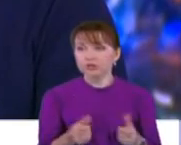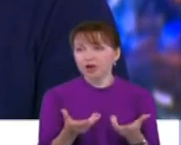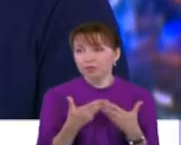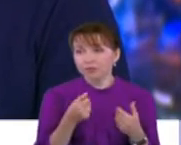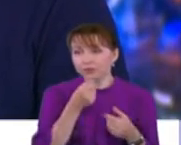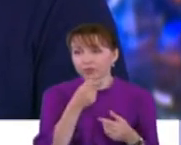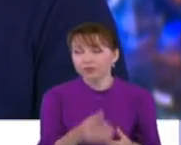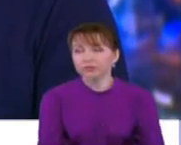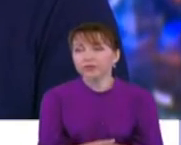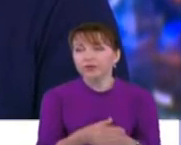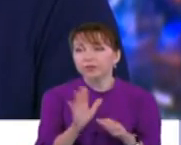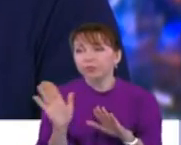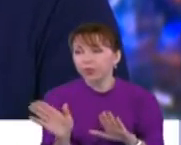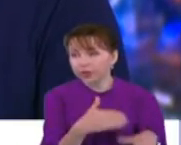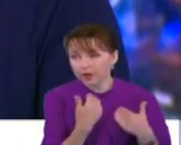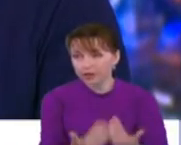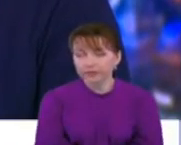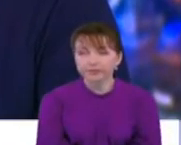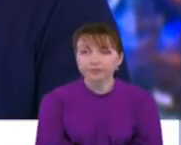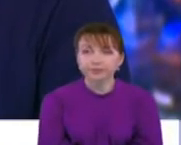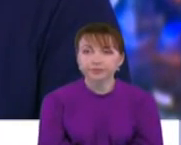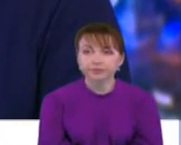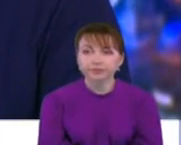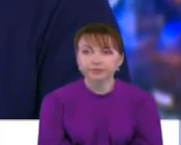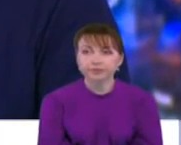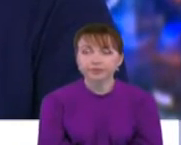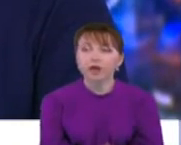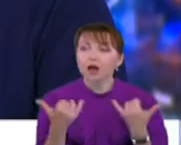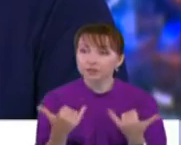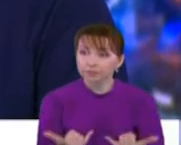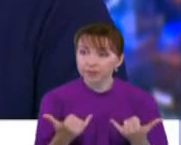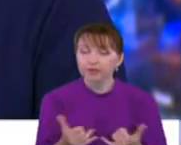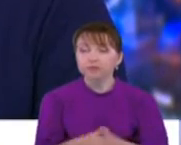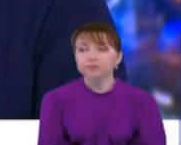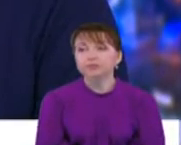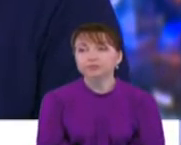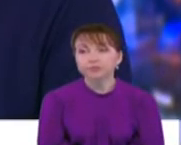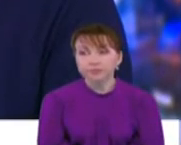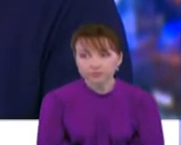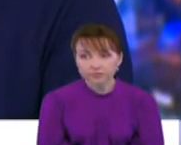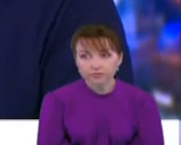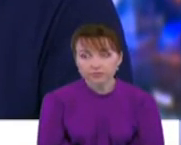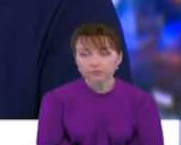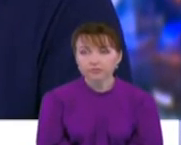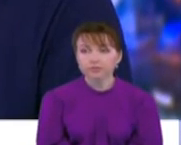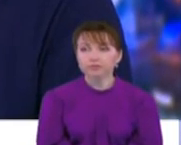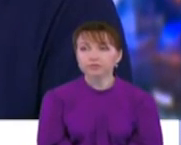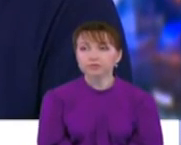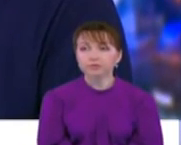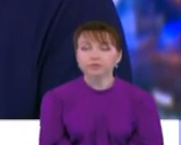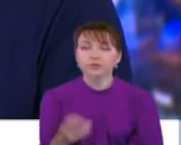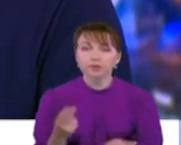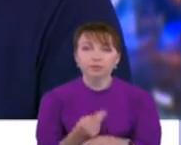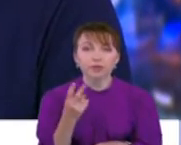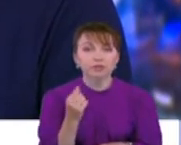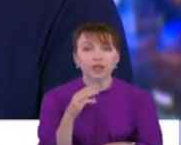Бухаресті. Проїхали. Так. Я думаю, що а тепер? На коротку... Там, до речі, без цих натовських